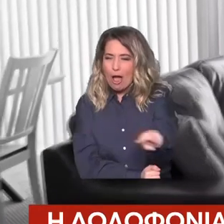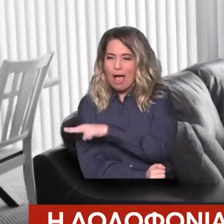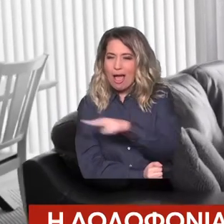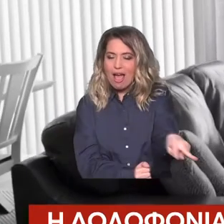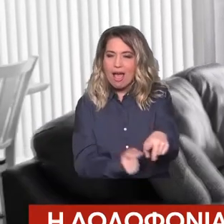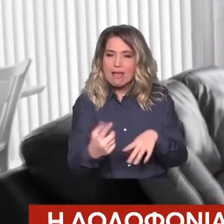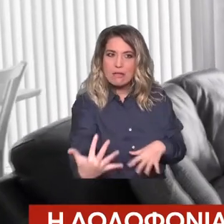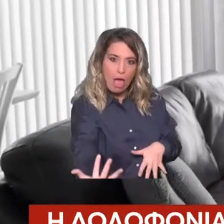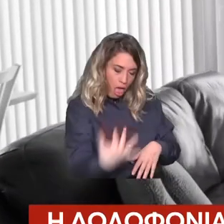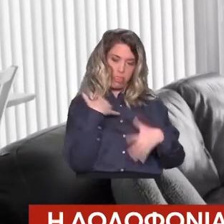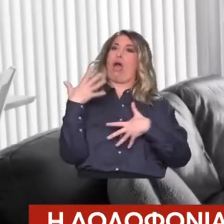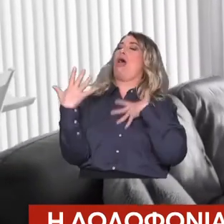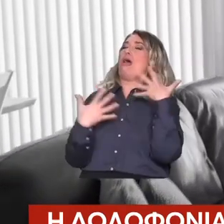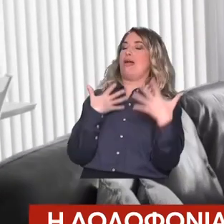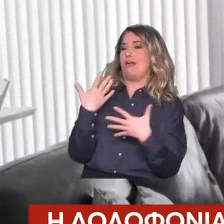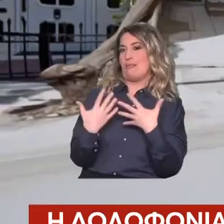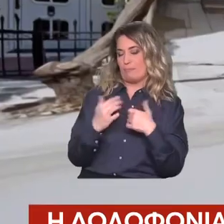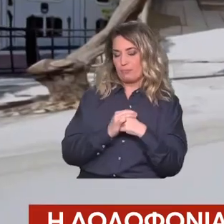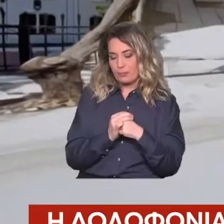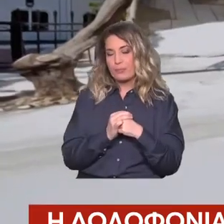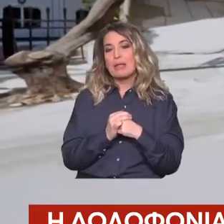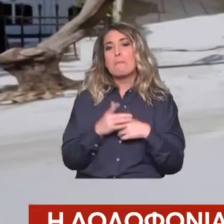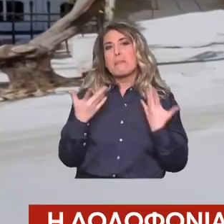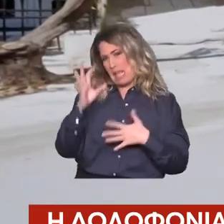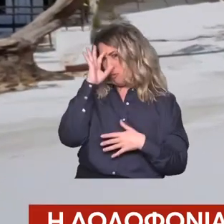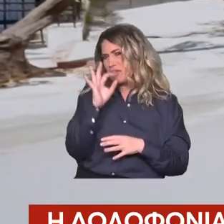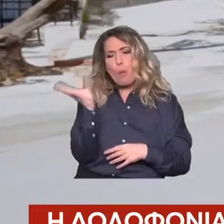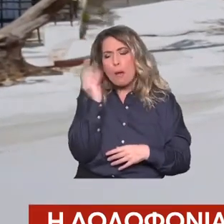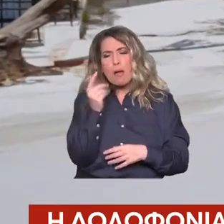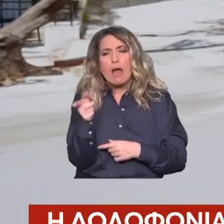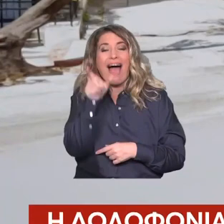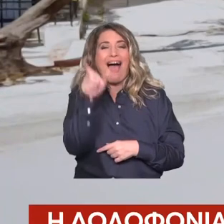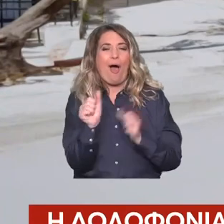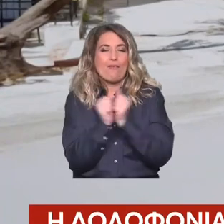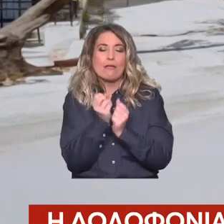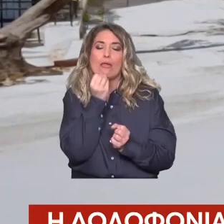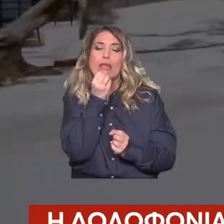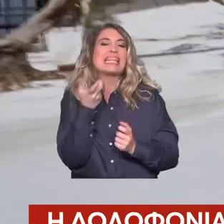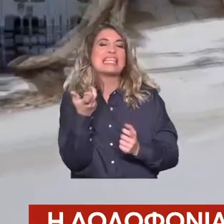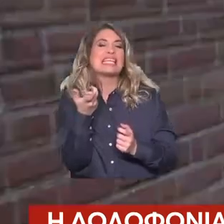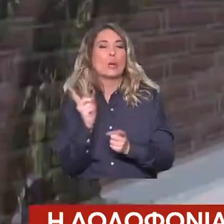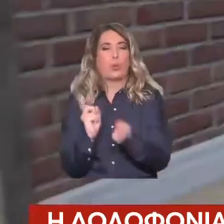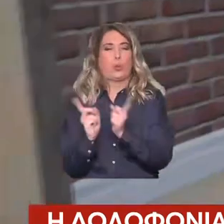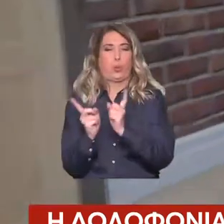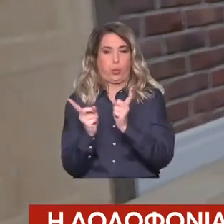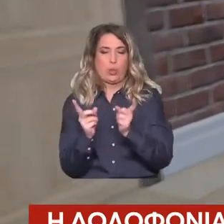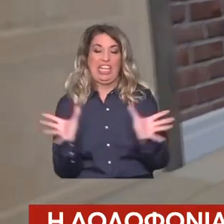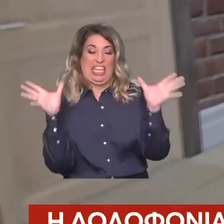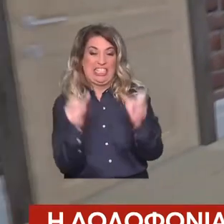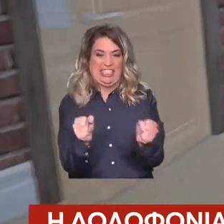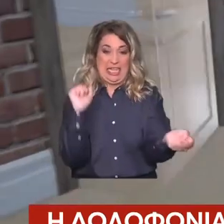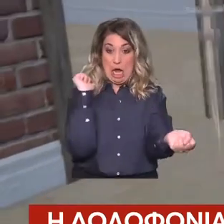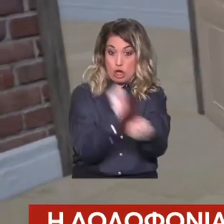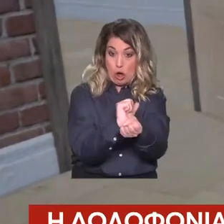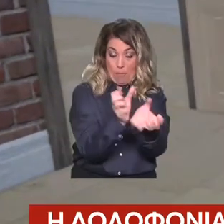Οι δράστες, σύμφωνα με την αστυνομία, έχουν συνεννοηθεί και είναι αποφασισμένοι να τη σκοτώσουν. Της δένουν τα χέρια με χειροπέδες, τη φημώνουν και αφού τη μεταφέρουν